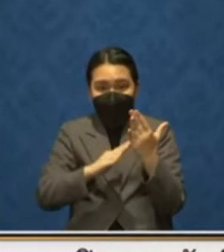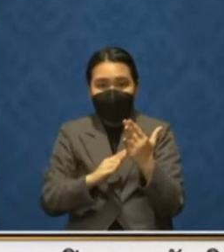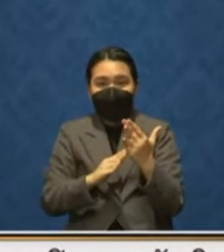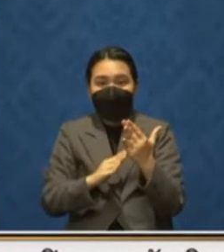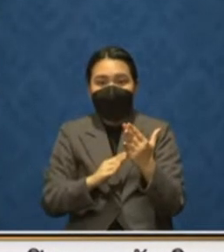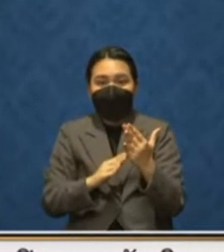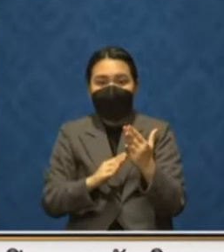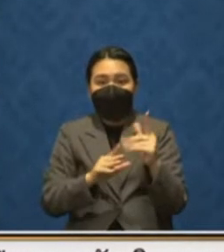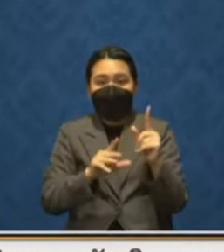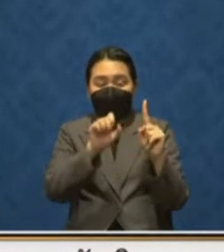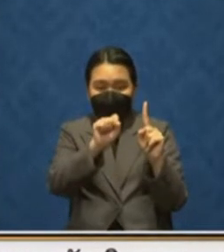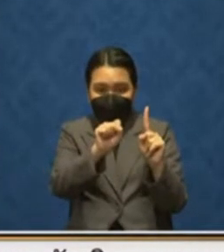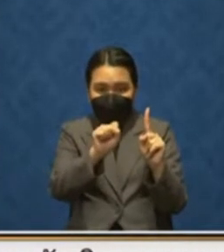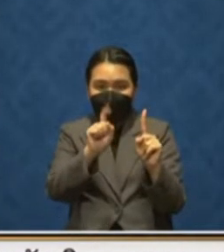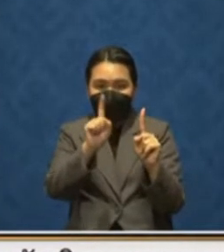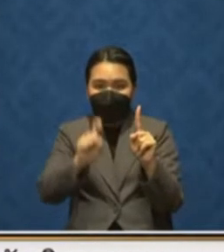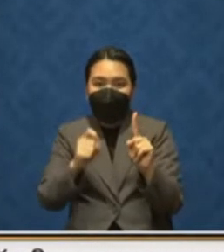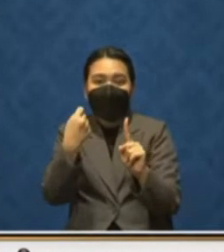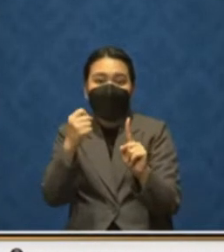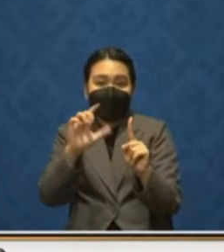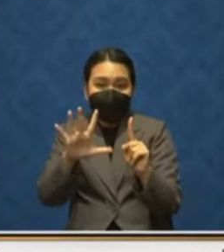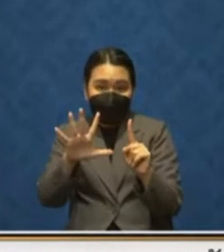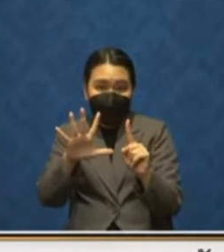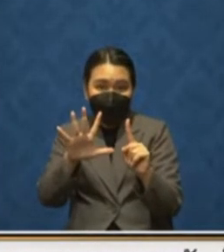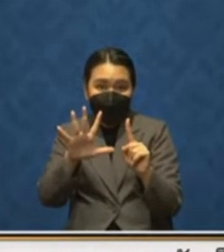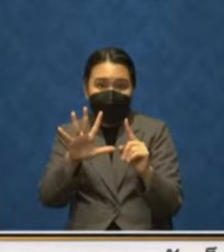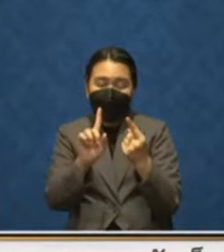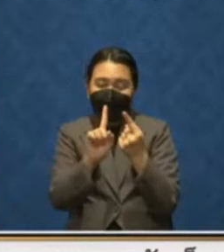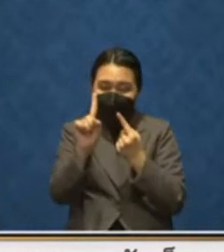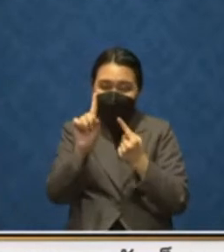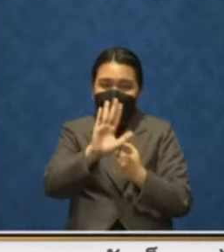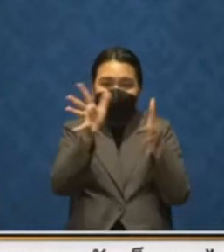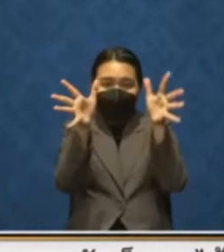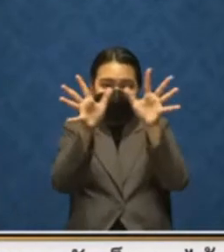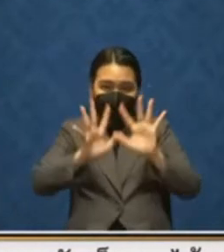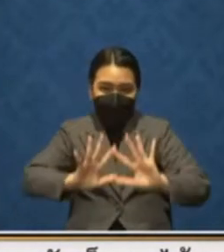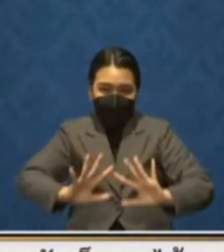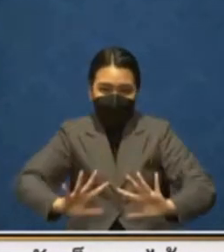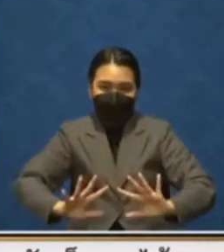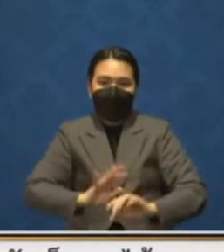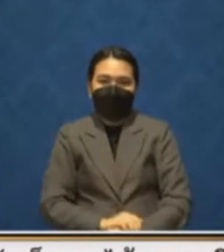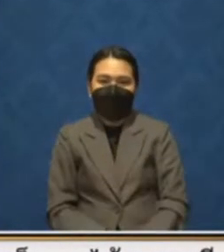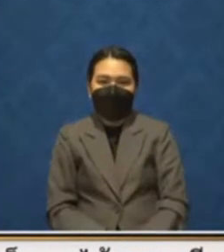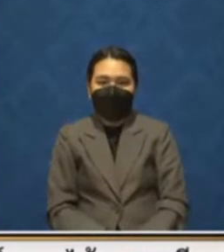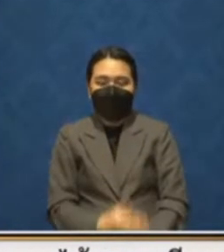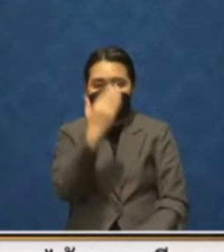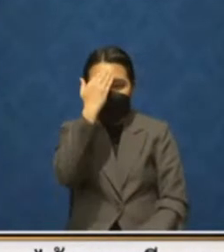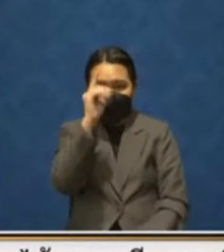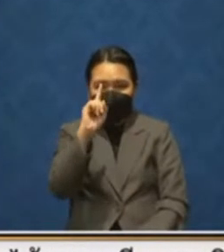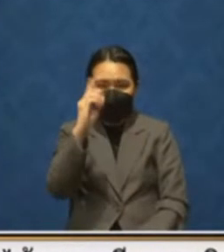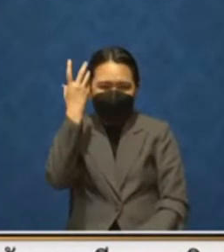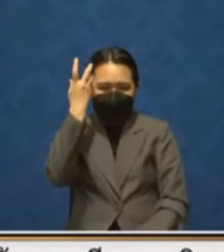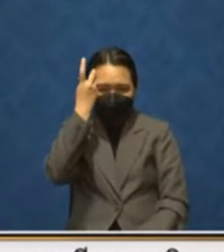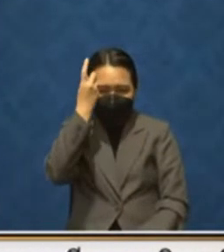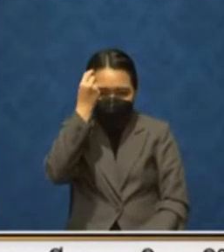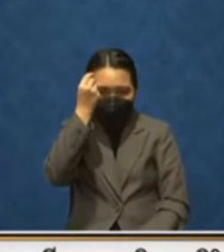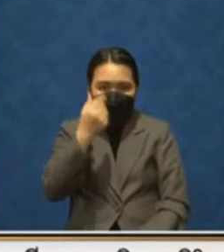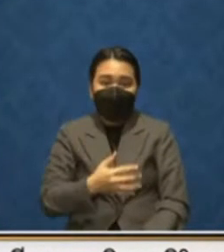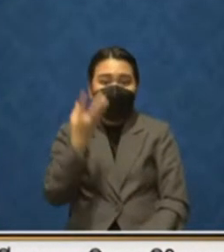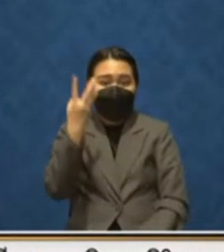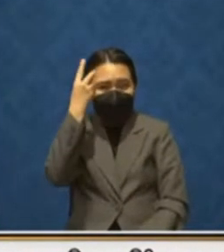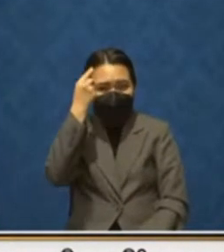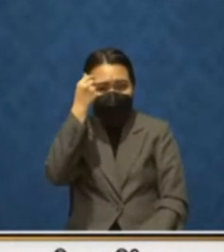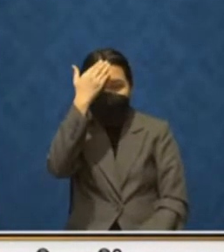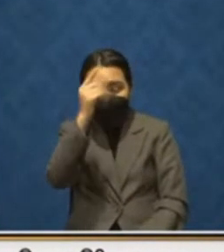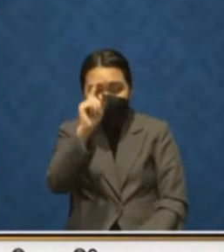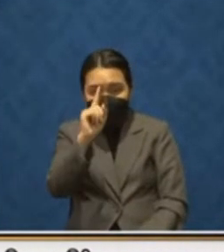ต่อ 1ศาลคนสูงไม่ดับ 1ในอาเซียนนะครับเพราะเครียดเทียบเท่าไหร่ครับเครียดเพราะ